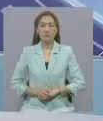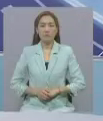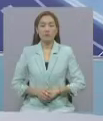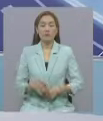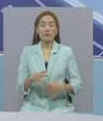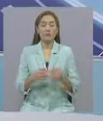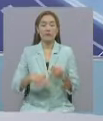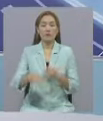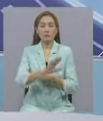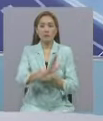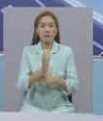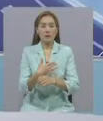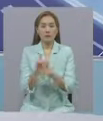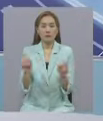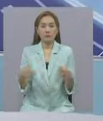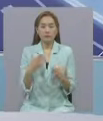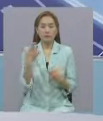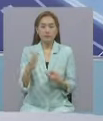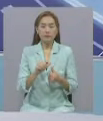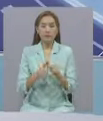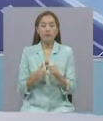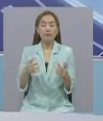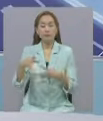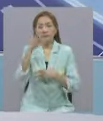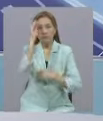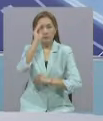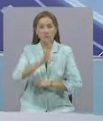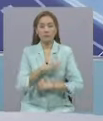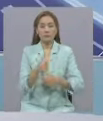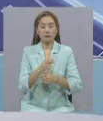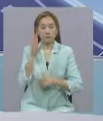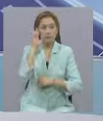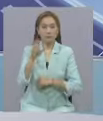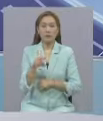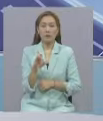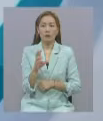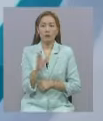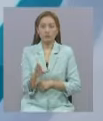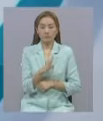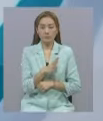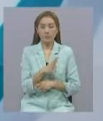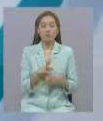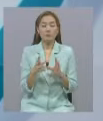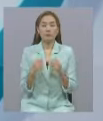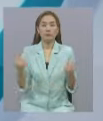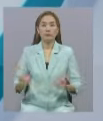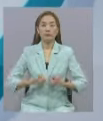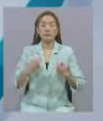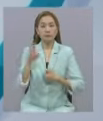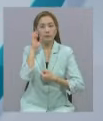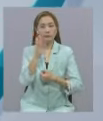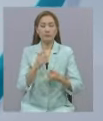Пусть наш синий флаг будет развиваться вечно такое мнение оставил глава государства касымжу мартукаев поддержав Челлендж